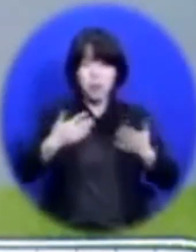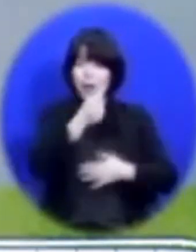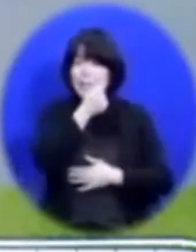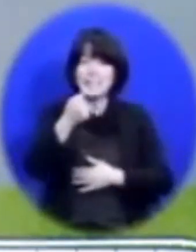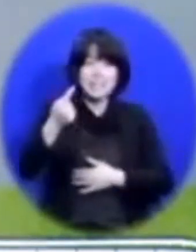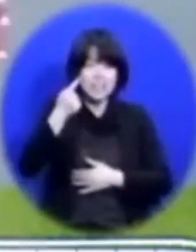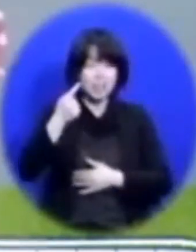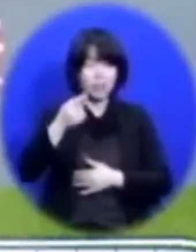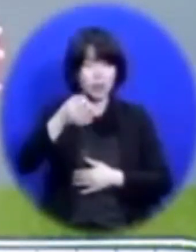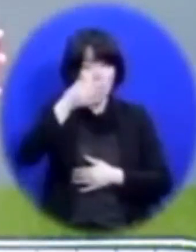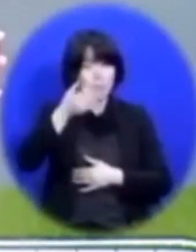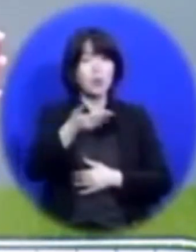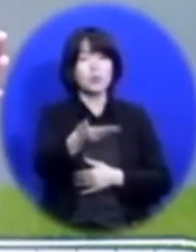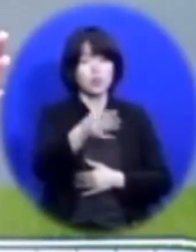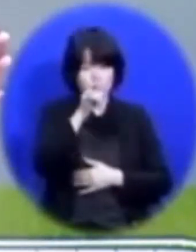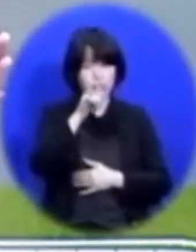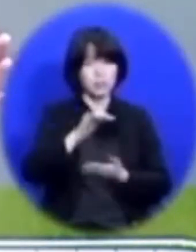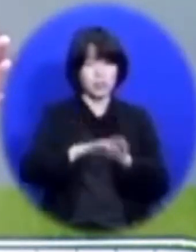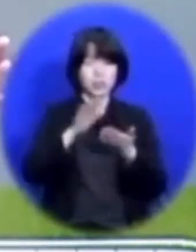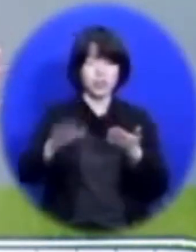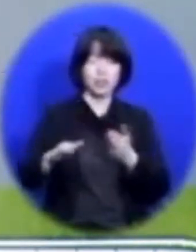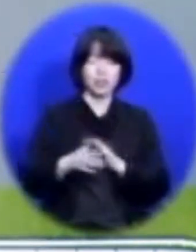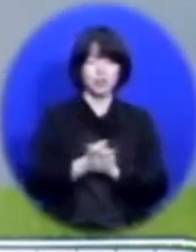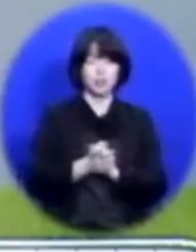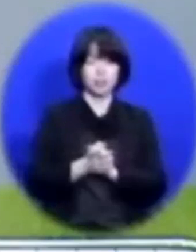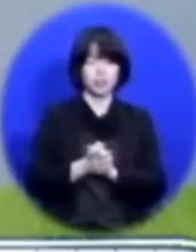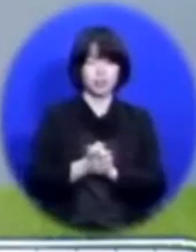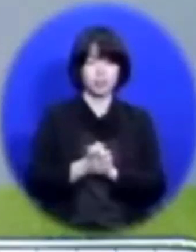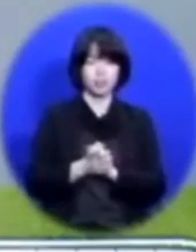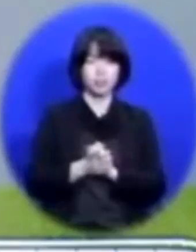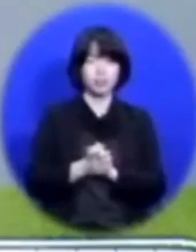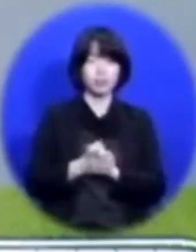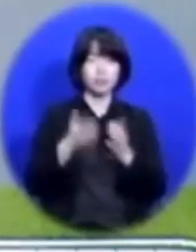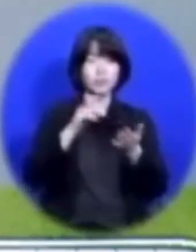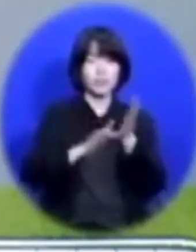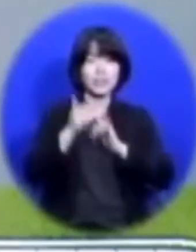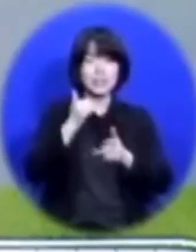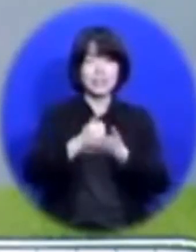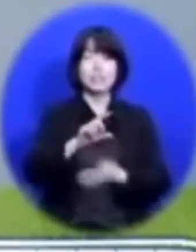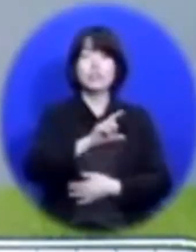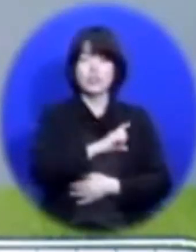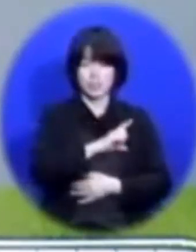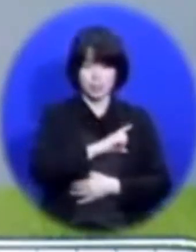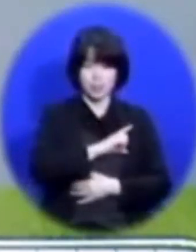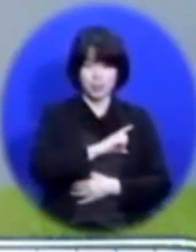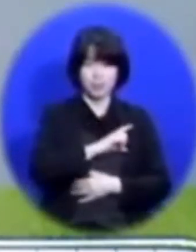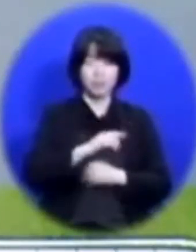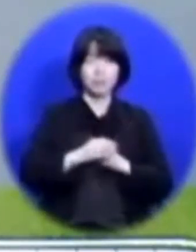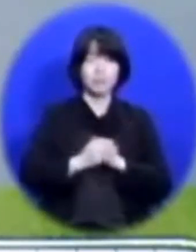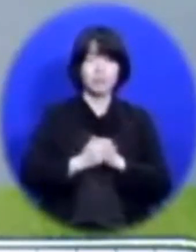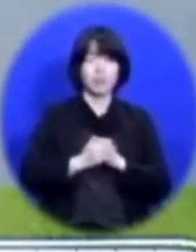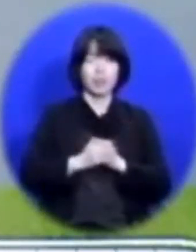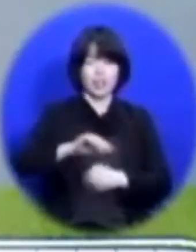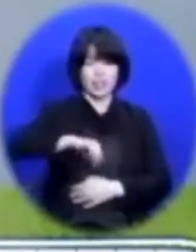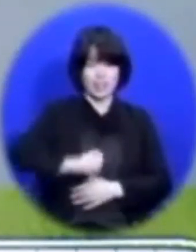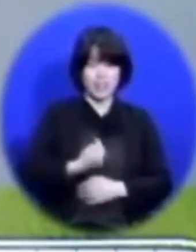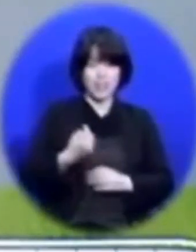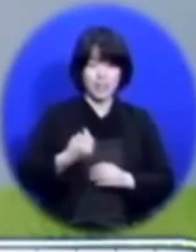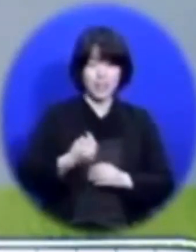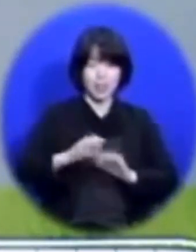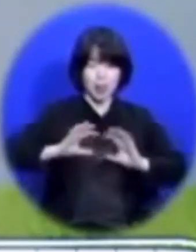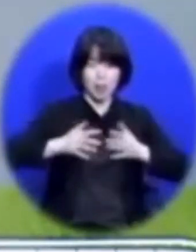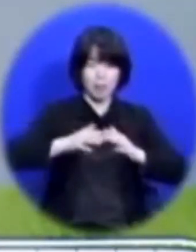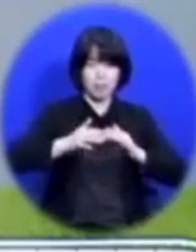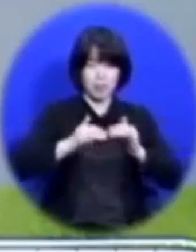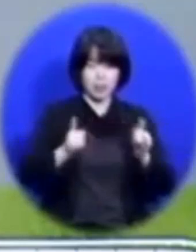주고계십니다 .예수라는이름은" 자기백성